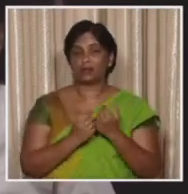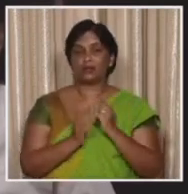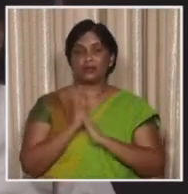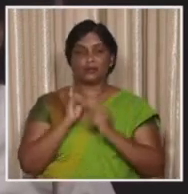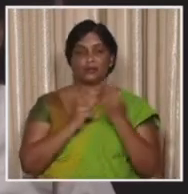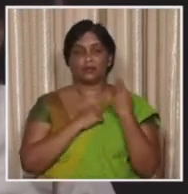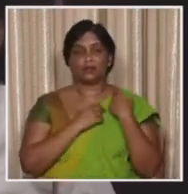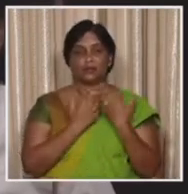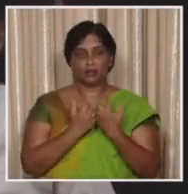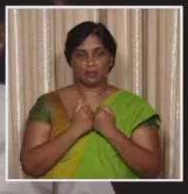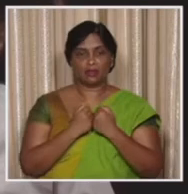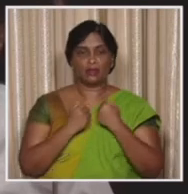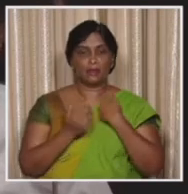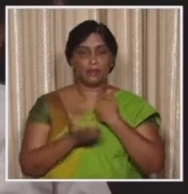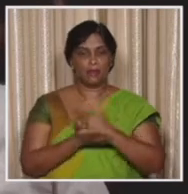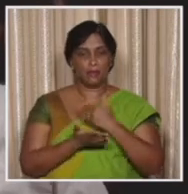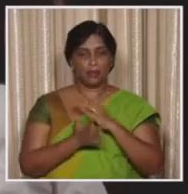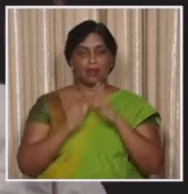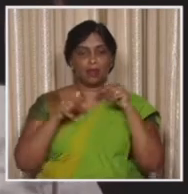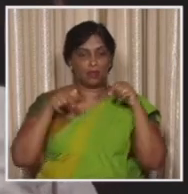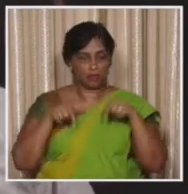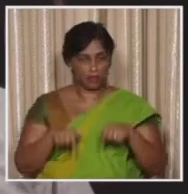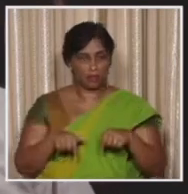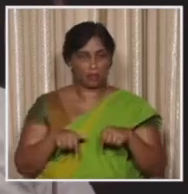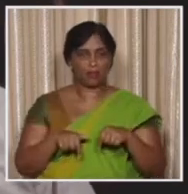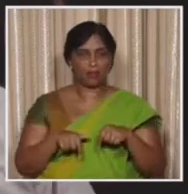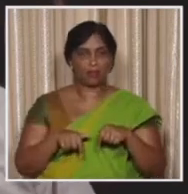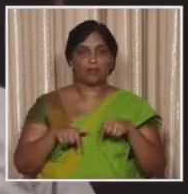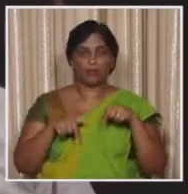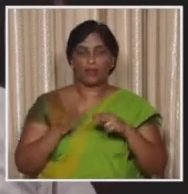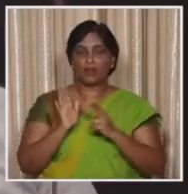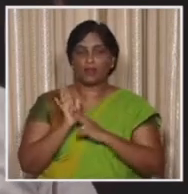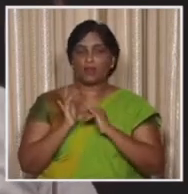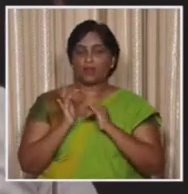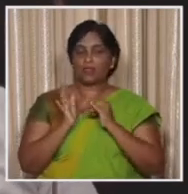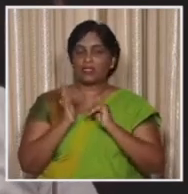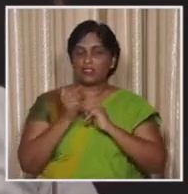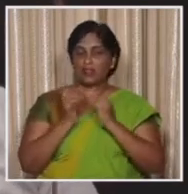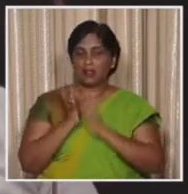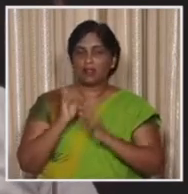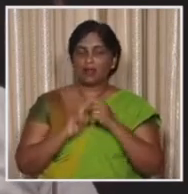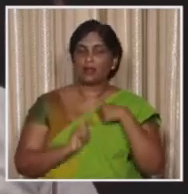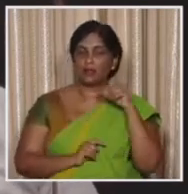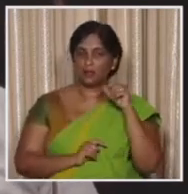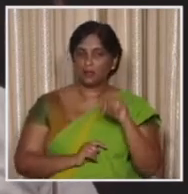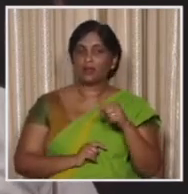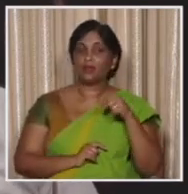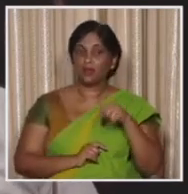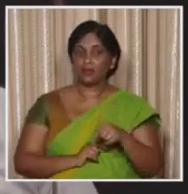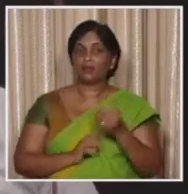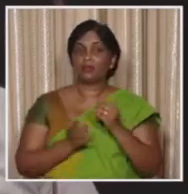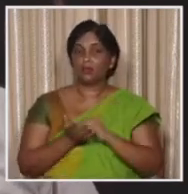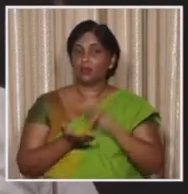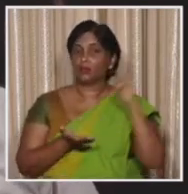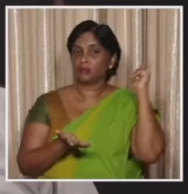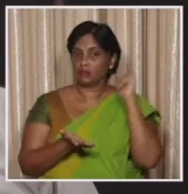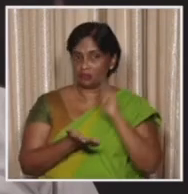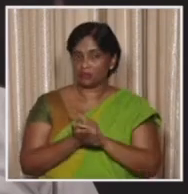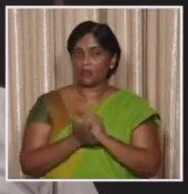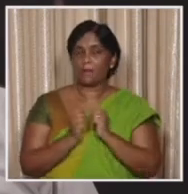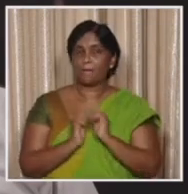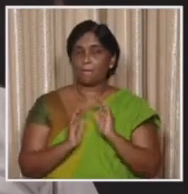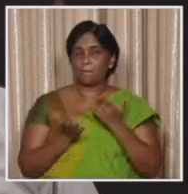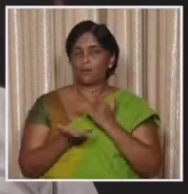අමාත්‍යාංශේ බාර ගන්නට තිබුණ අභියෝගය. නමුත් අද වෙනකොට දැන් මම නිමාසිරිපාල ඇමතුමත් එක්කත් මේ කී කීටේ අද තවත් ගුවන් යානාවක් ආරම්භ